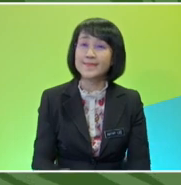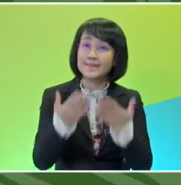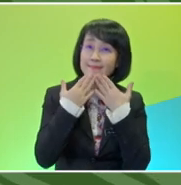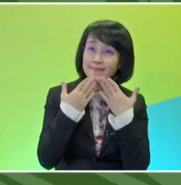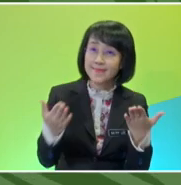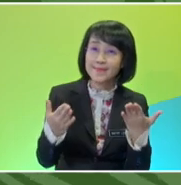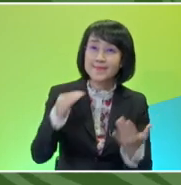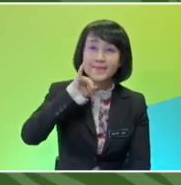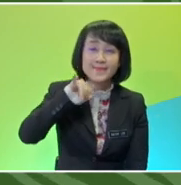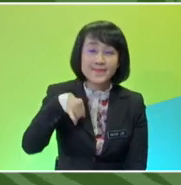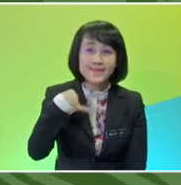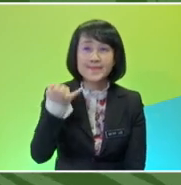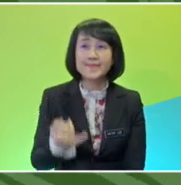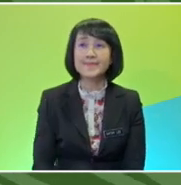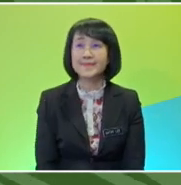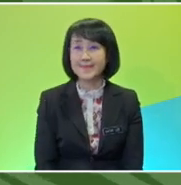juga